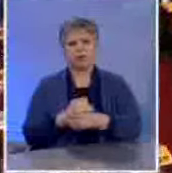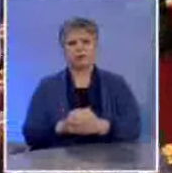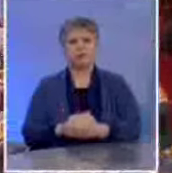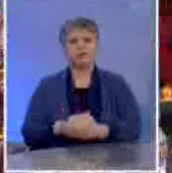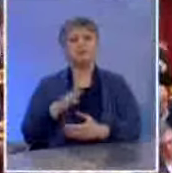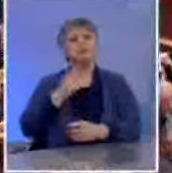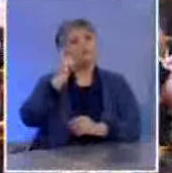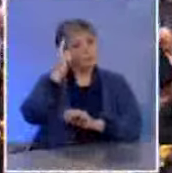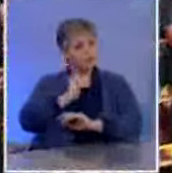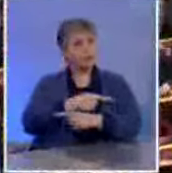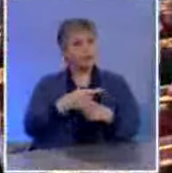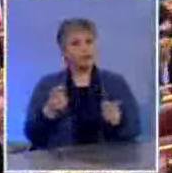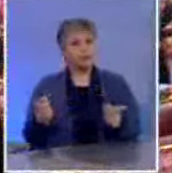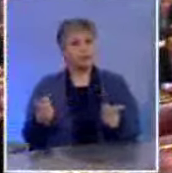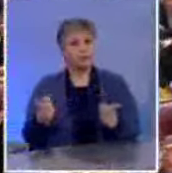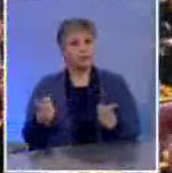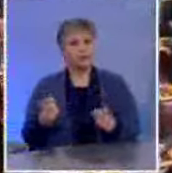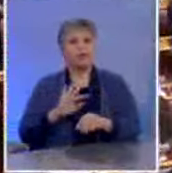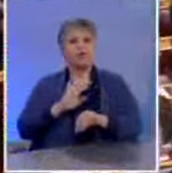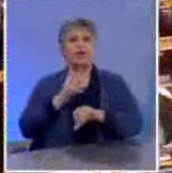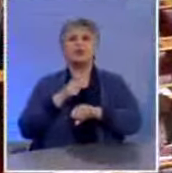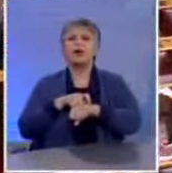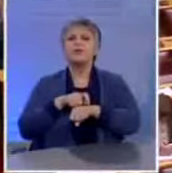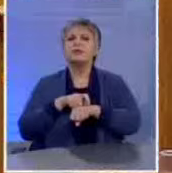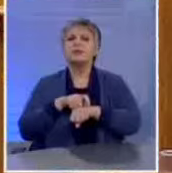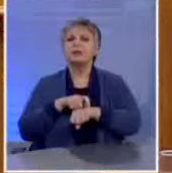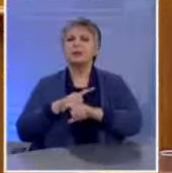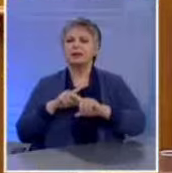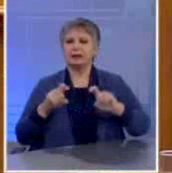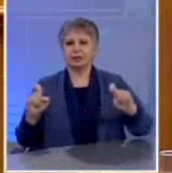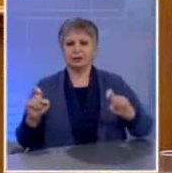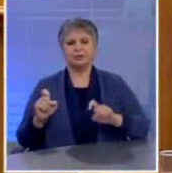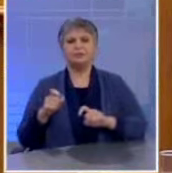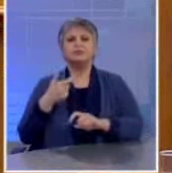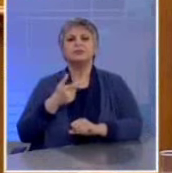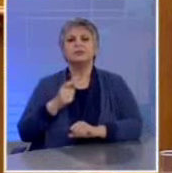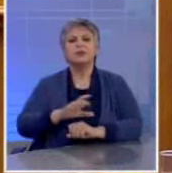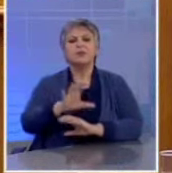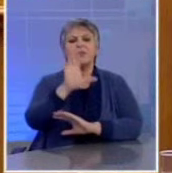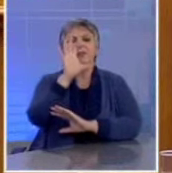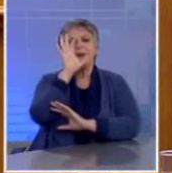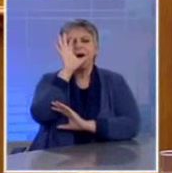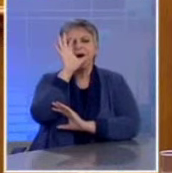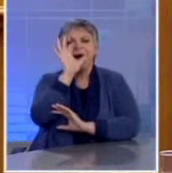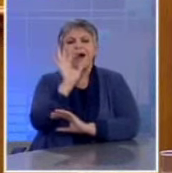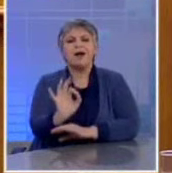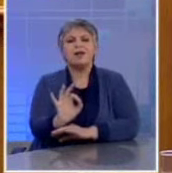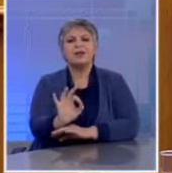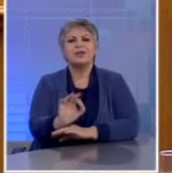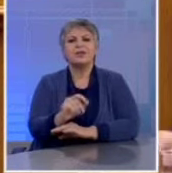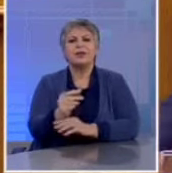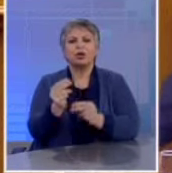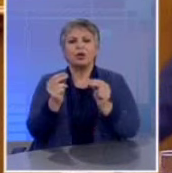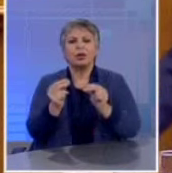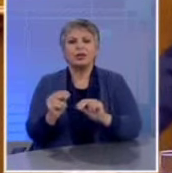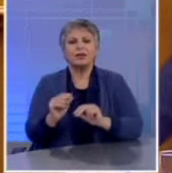Γιατί ξέρετε, εδώ ακριβώς βρίσκεται ο πραγματικός κόμπος του παλιού